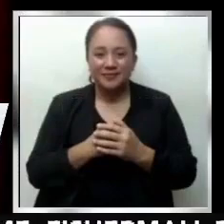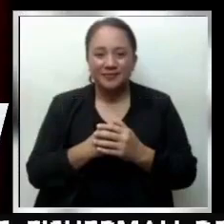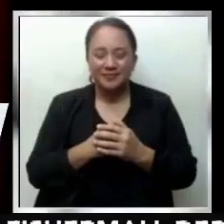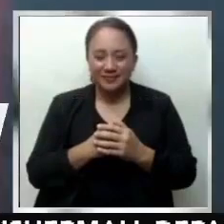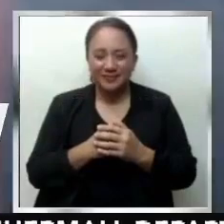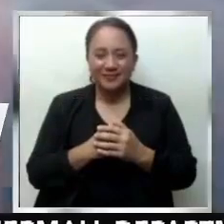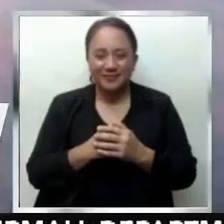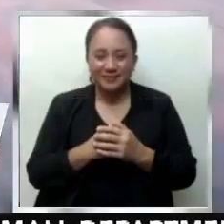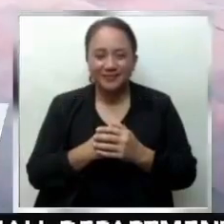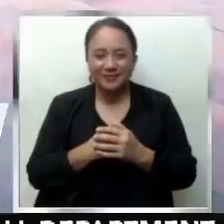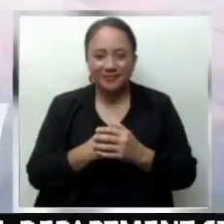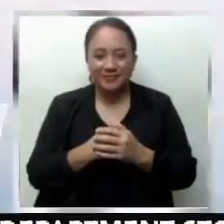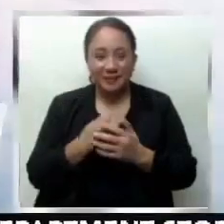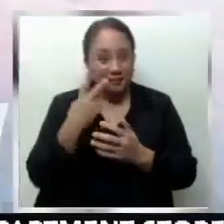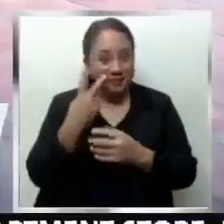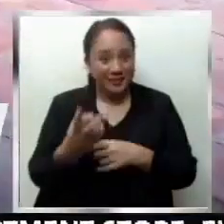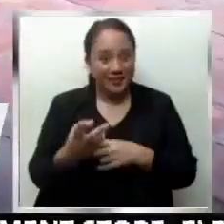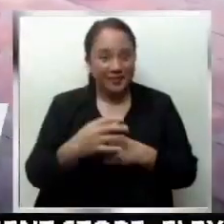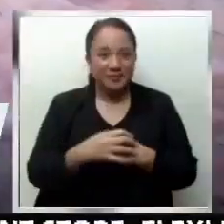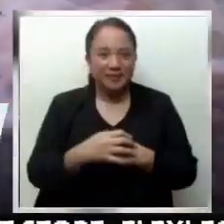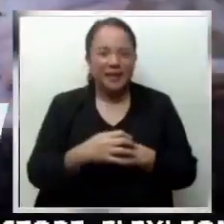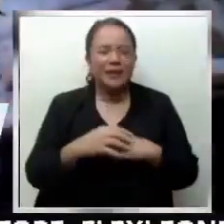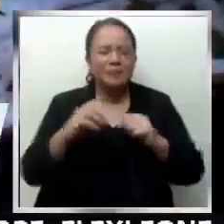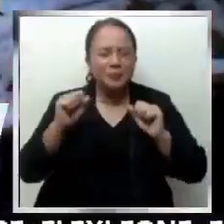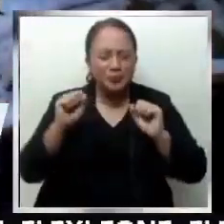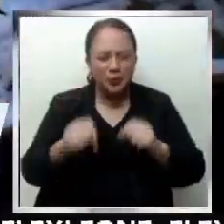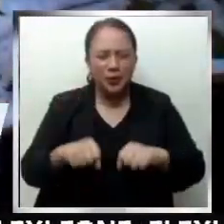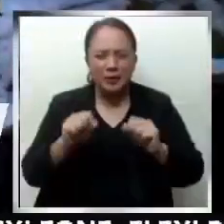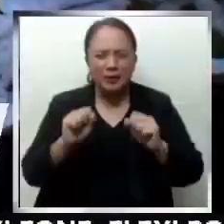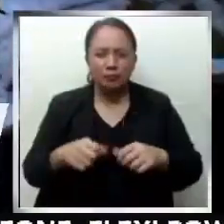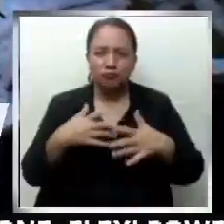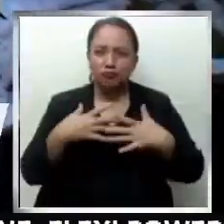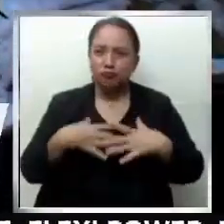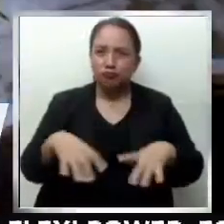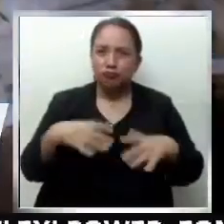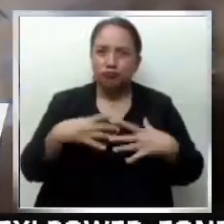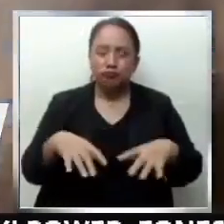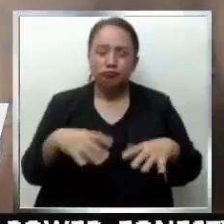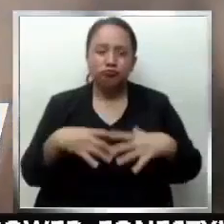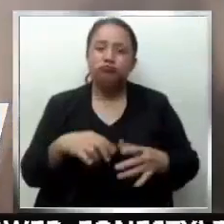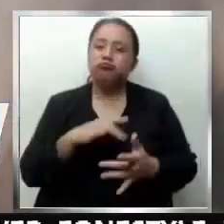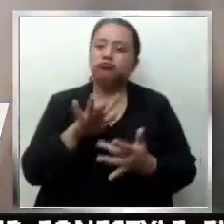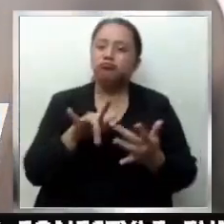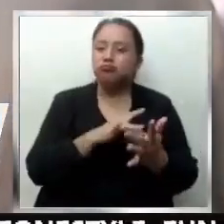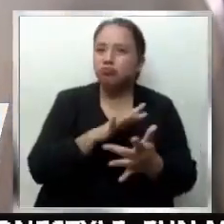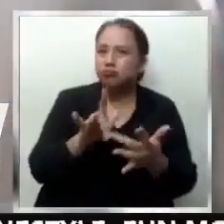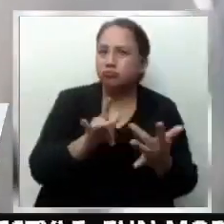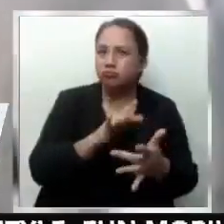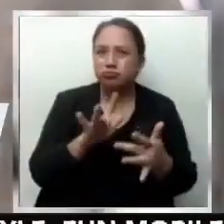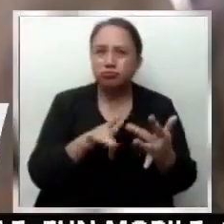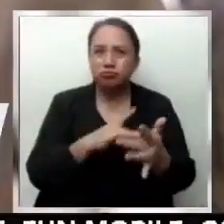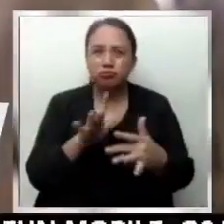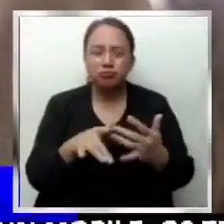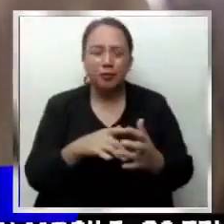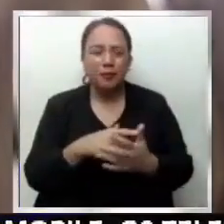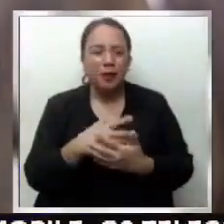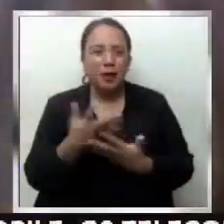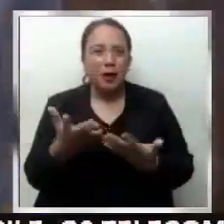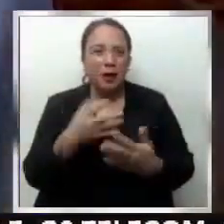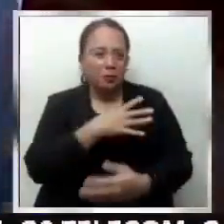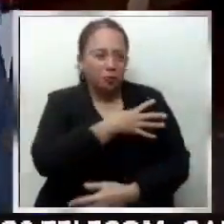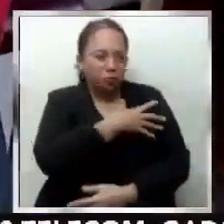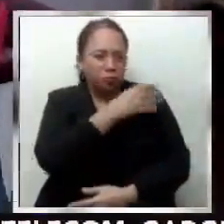O diba? Pwedeng ka rin pati suot habang namamasyal, magterno o magbarong sa